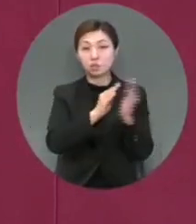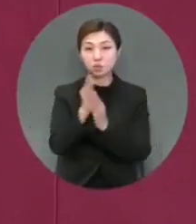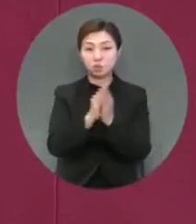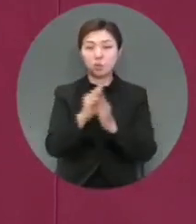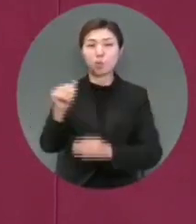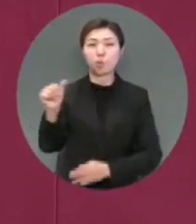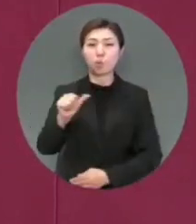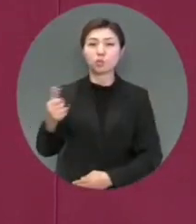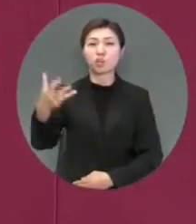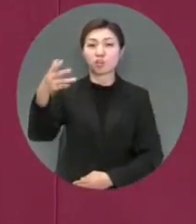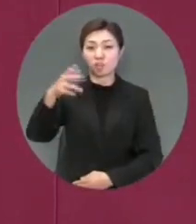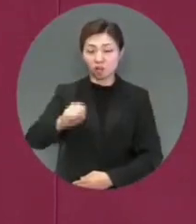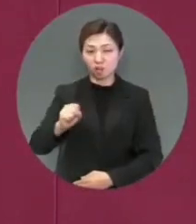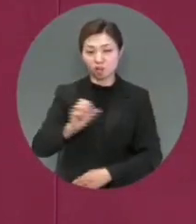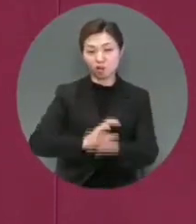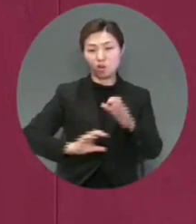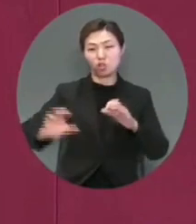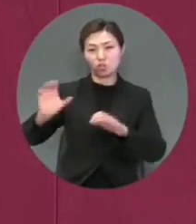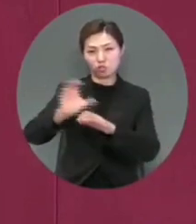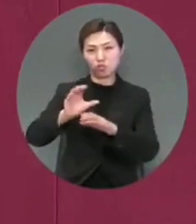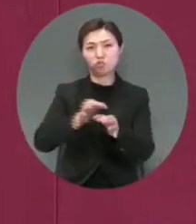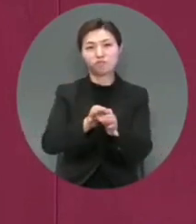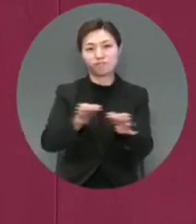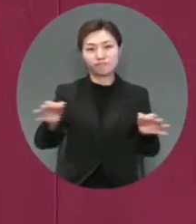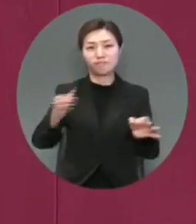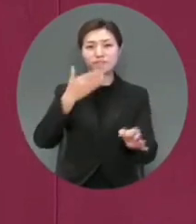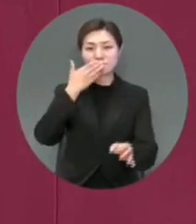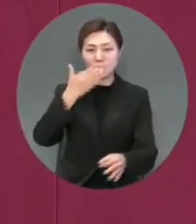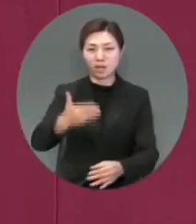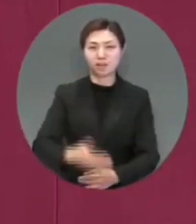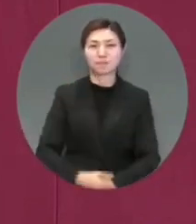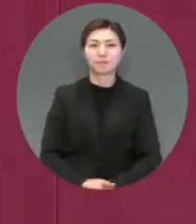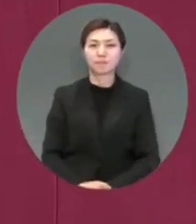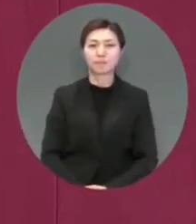생계급여를 더 지급할 수 있게 됐습니다.